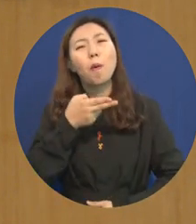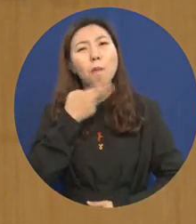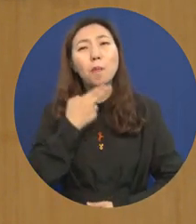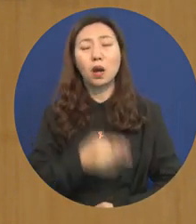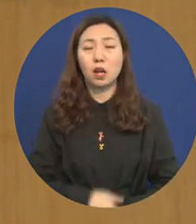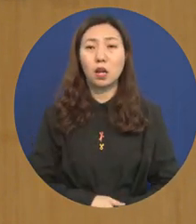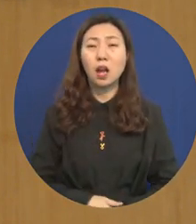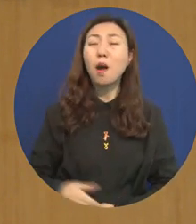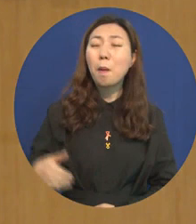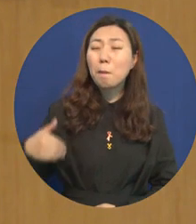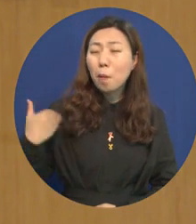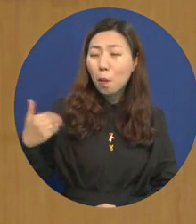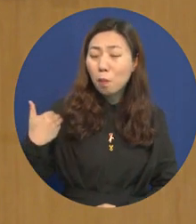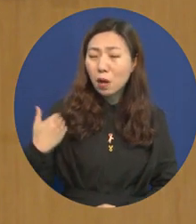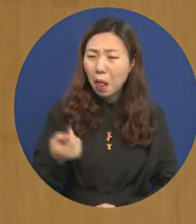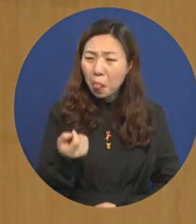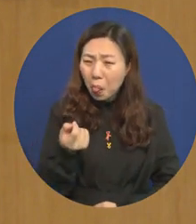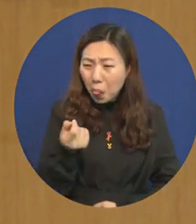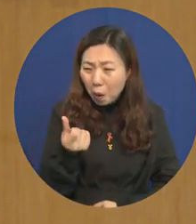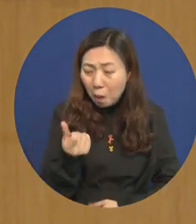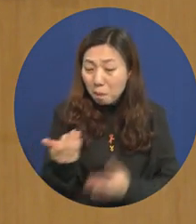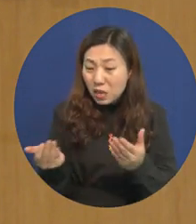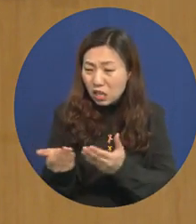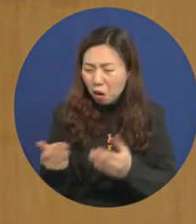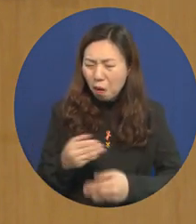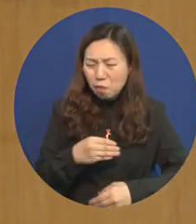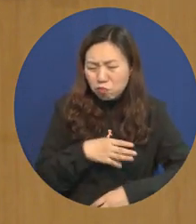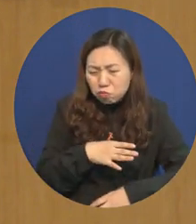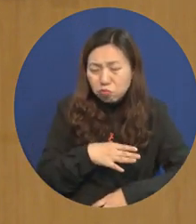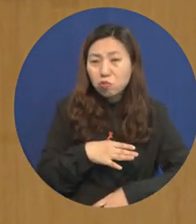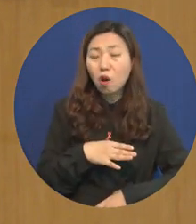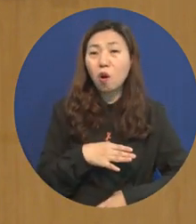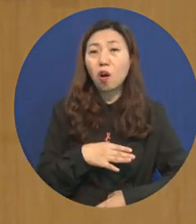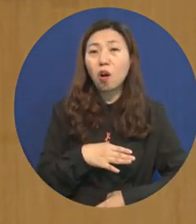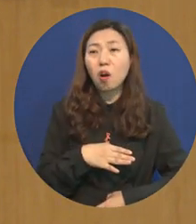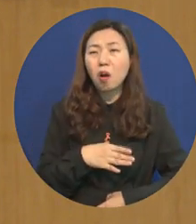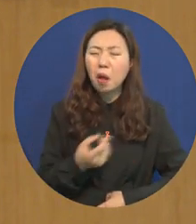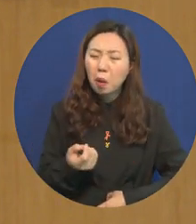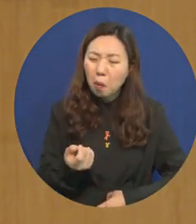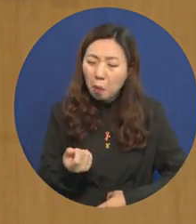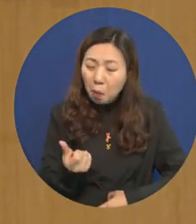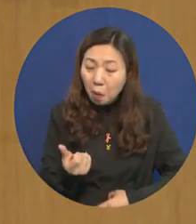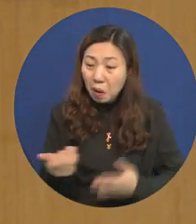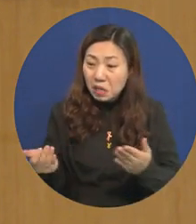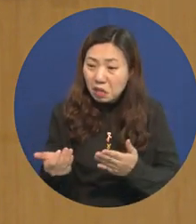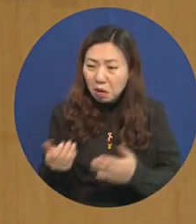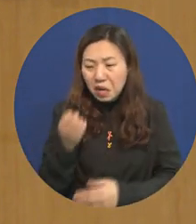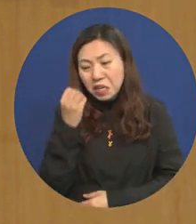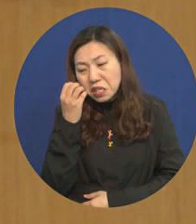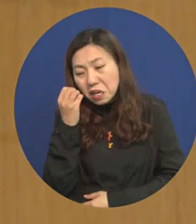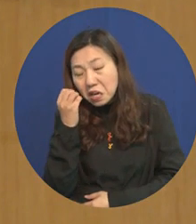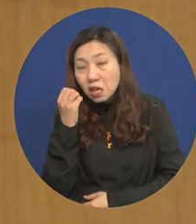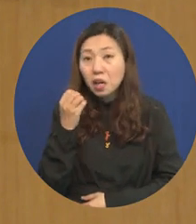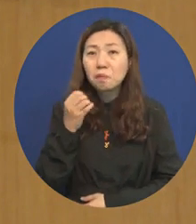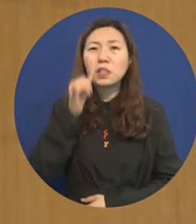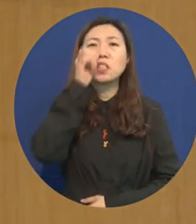모르면 작은 일도 두려움이 생기고, 또 작은 일에도 신비감이 생긴다.